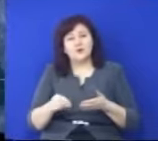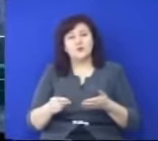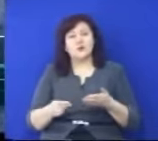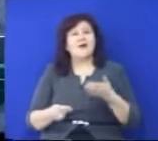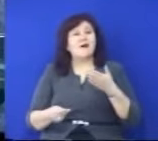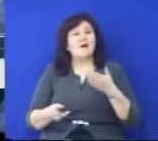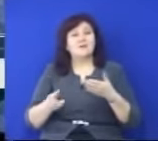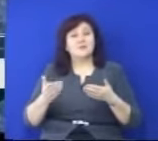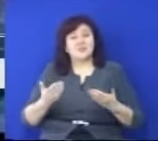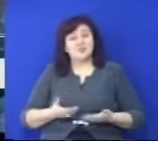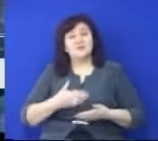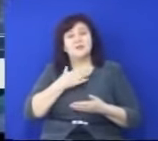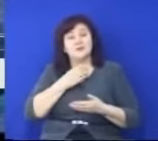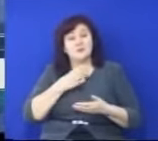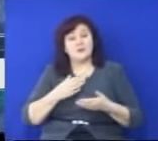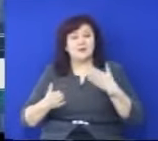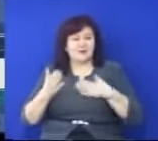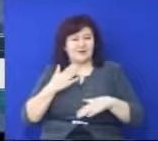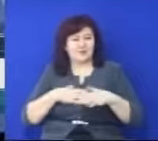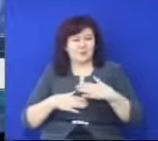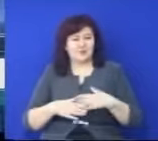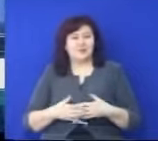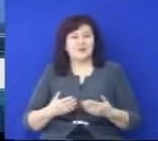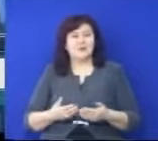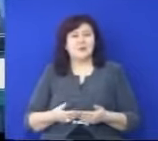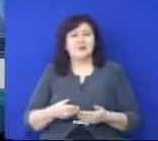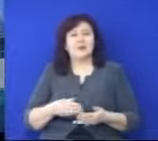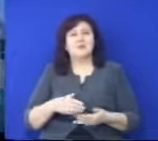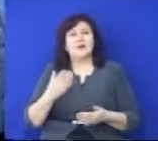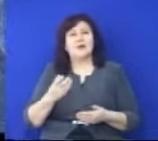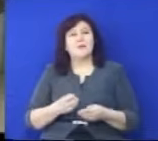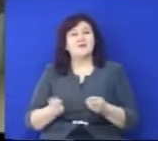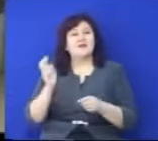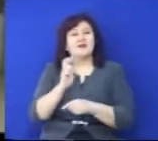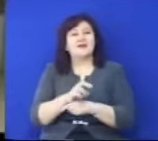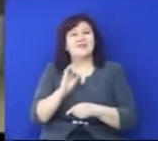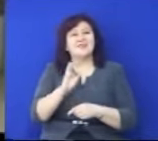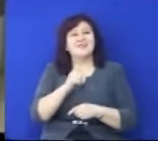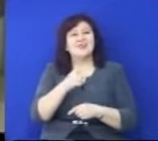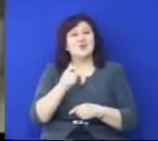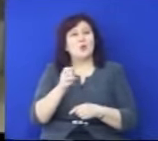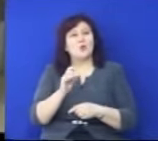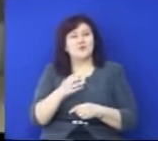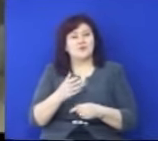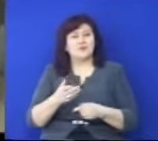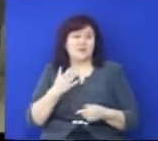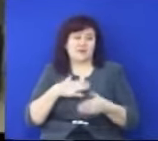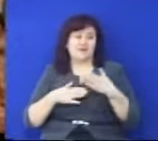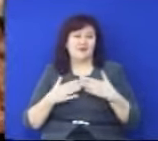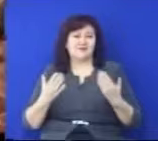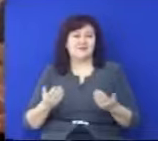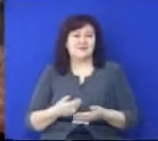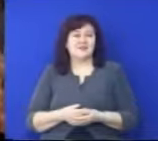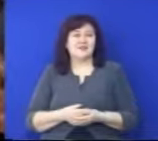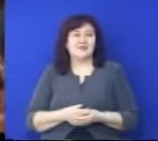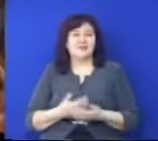Біз Деревкадан келіп отырмыз, ет тамаша өткен, сауда жақсы, адам көп. Жәрменкедегі тауарлар бағасы